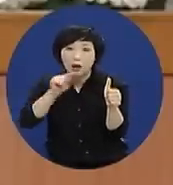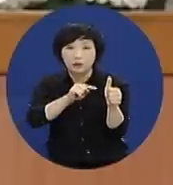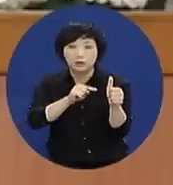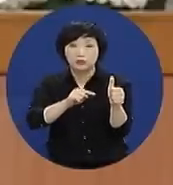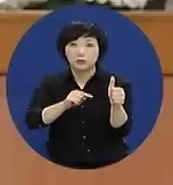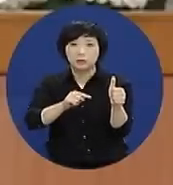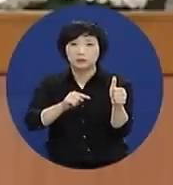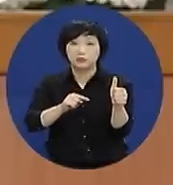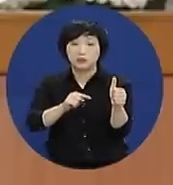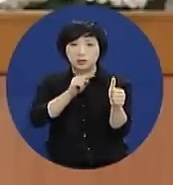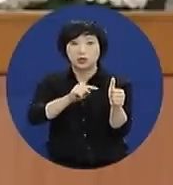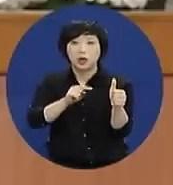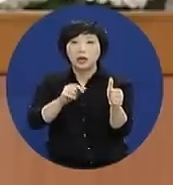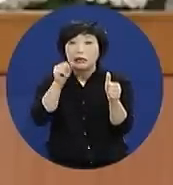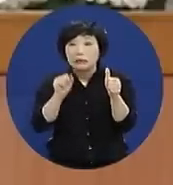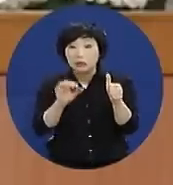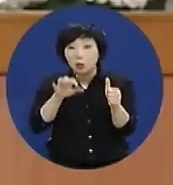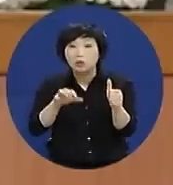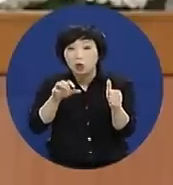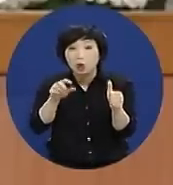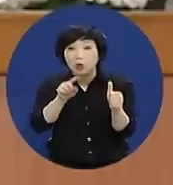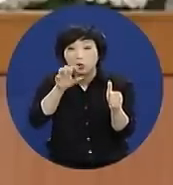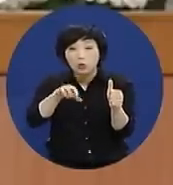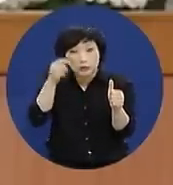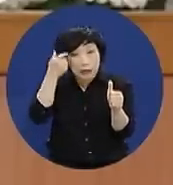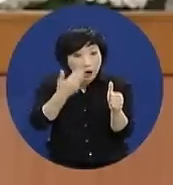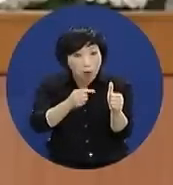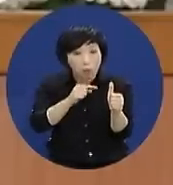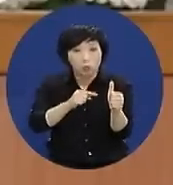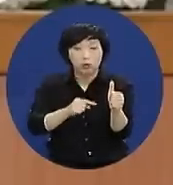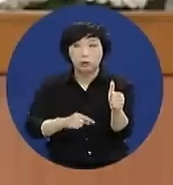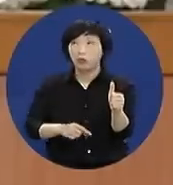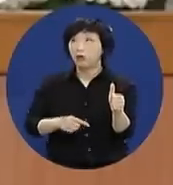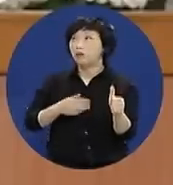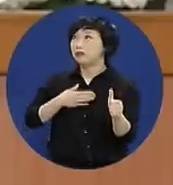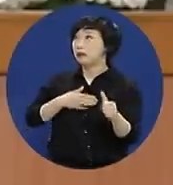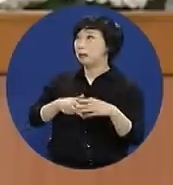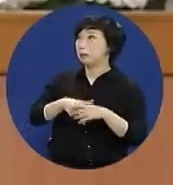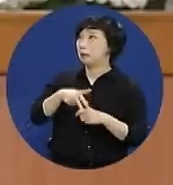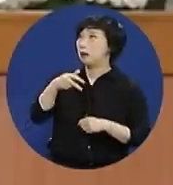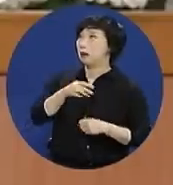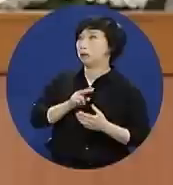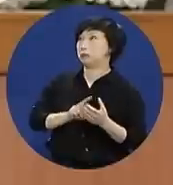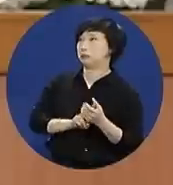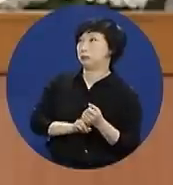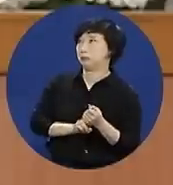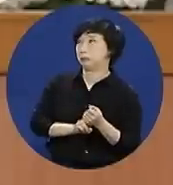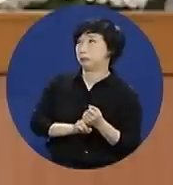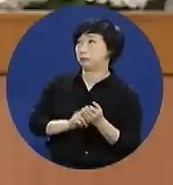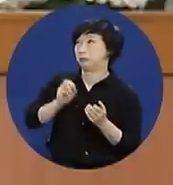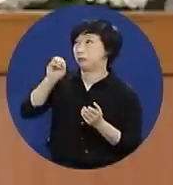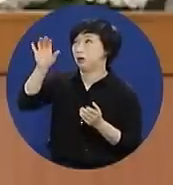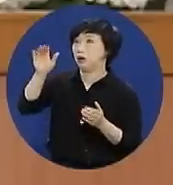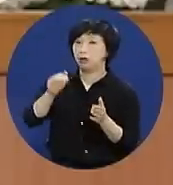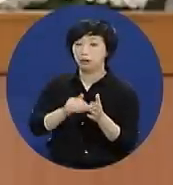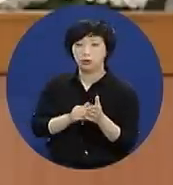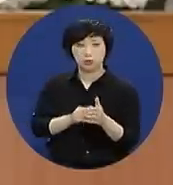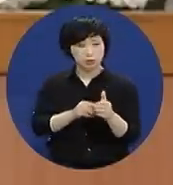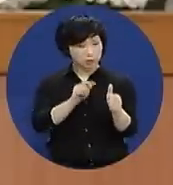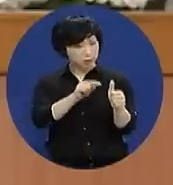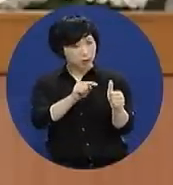はどこにいるのか私は裸なので恐れて隠れ